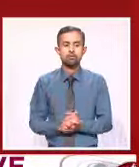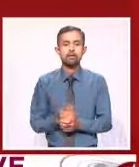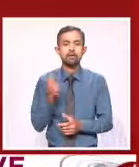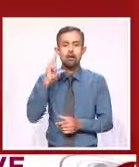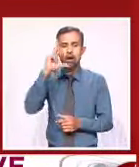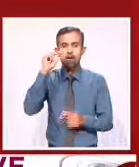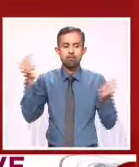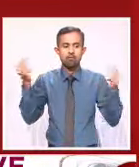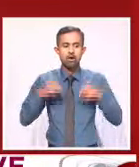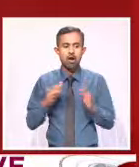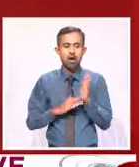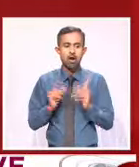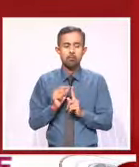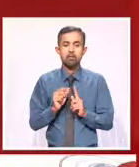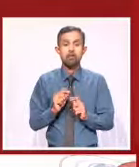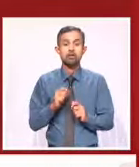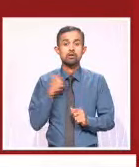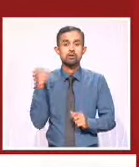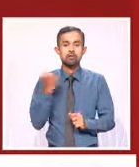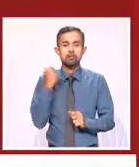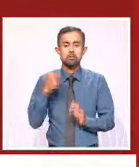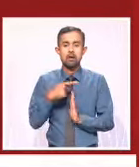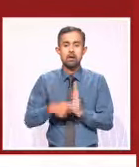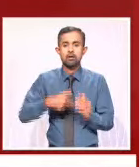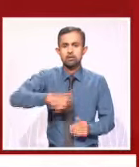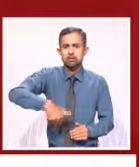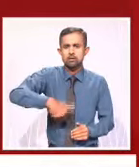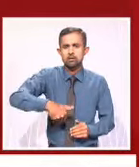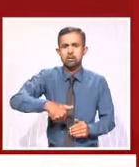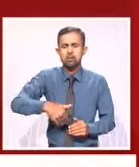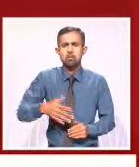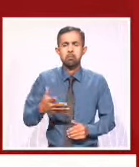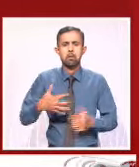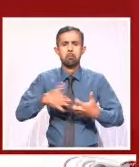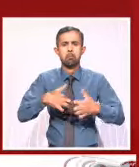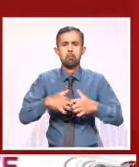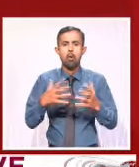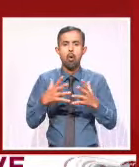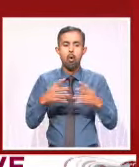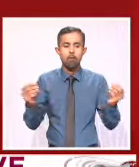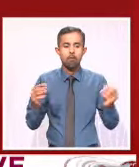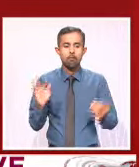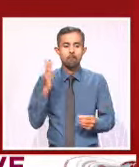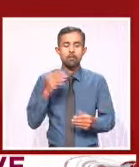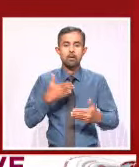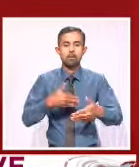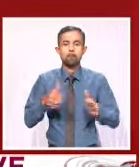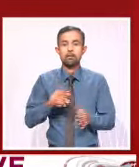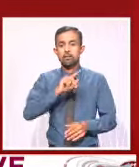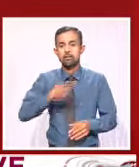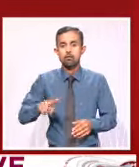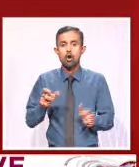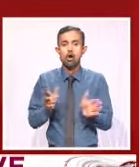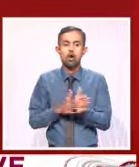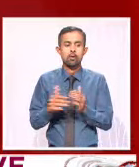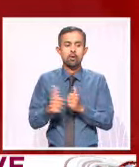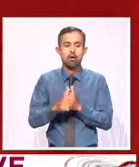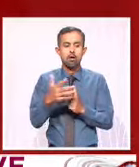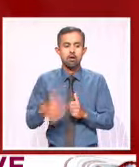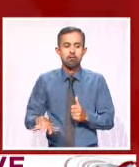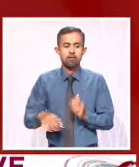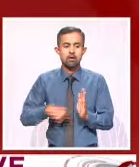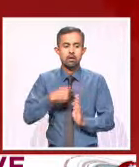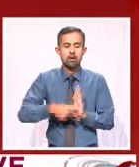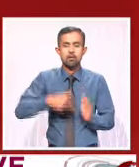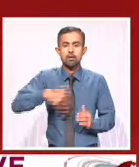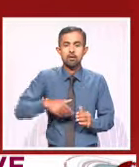ඊයේ පසුරුවේ රැස් වූ අමාත්‍ය මණ්ඩල රැස්වීමේදී මෙරට ක්‍රිකට් ක්‍රීඩාව මුහුණ දී ඇති ගැටලු විසඳීමට විශේෂ කැබිනට් අනුකමිටුවක්ද පත් කරනු ලැබුවා. ශ්‍රී